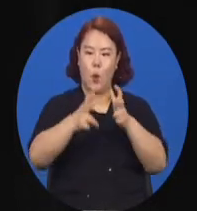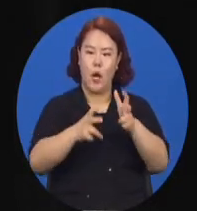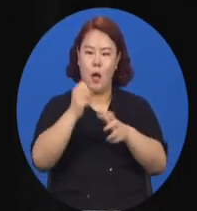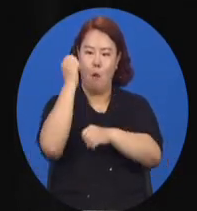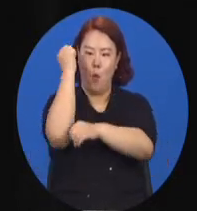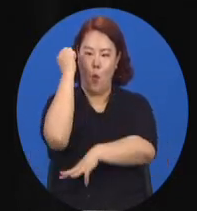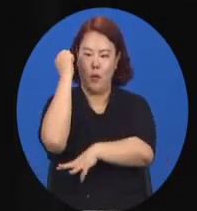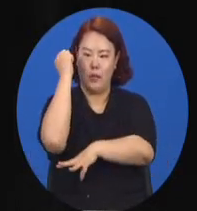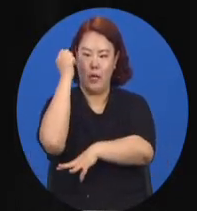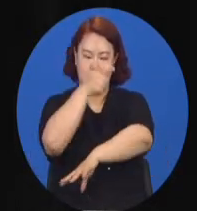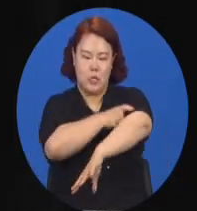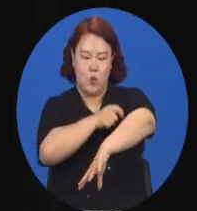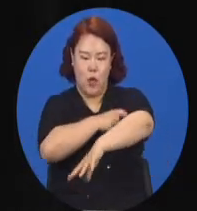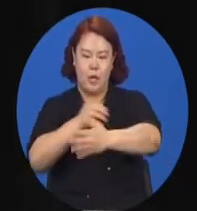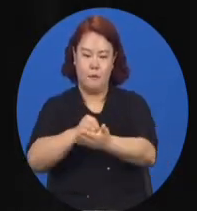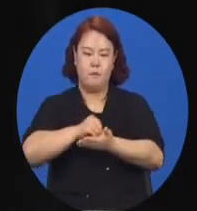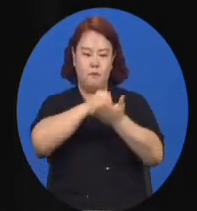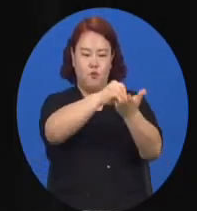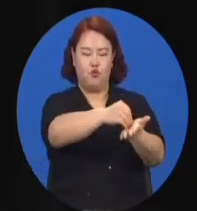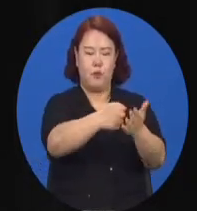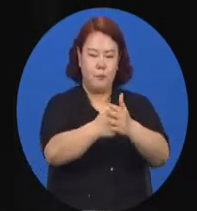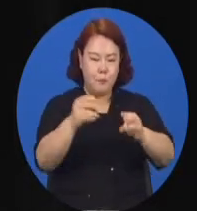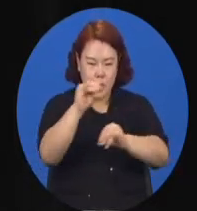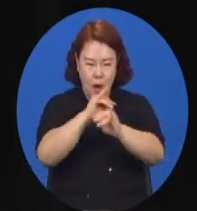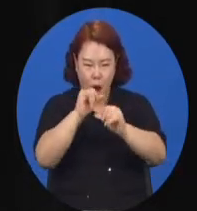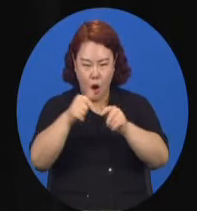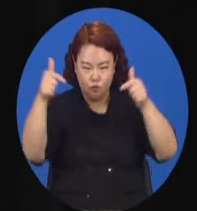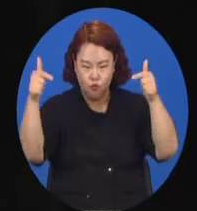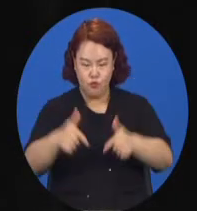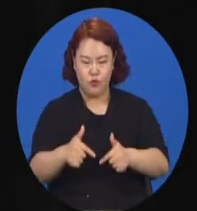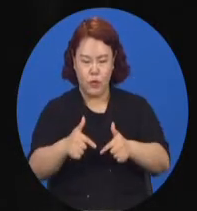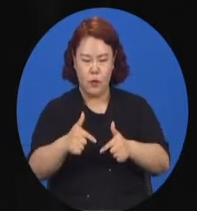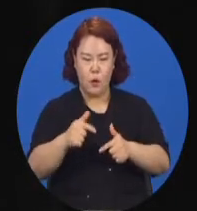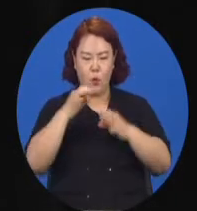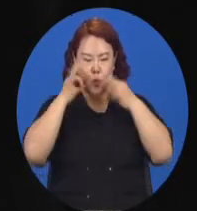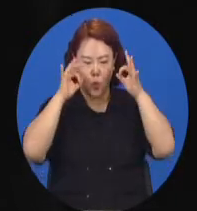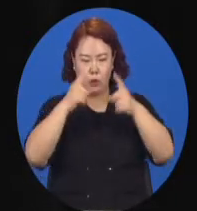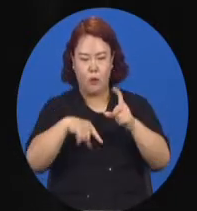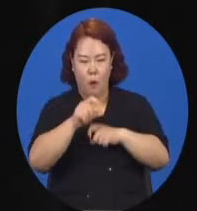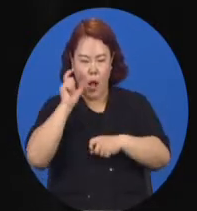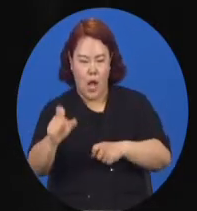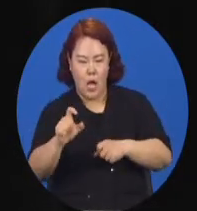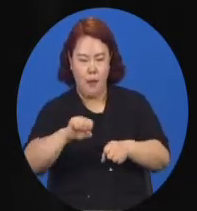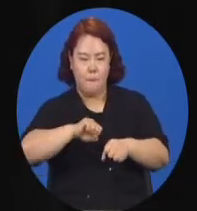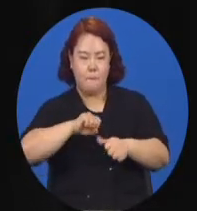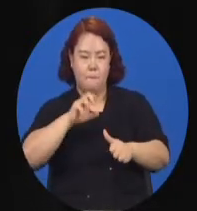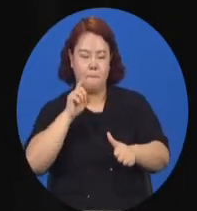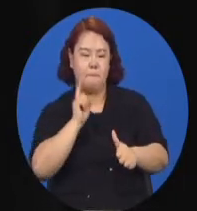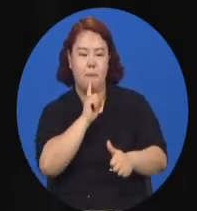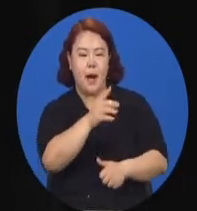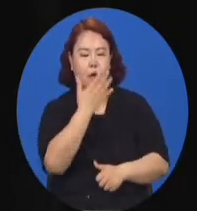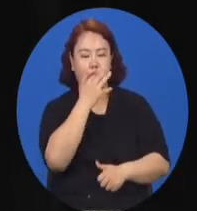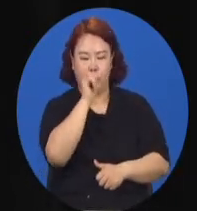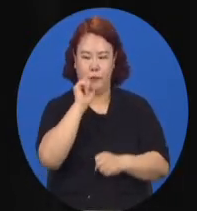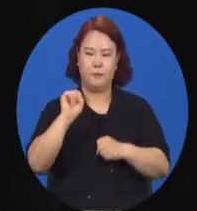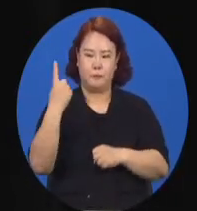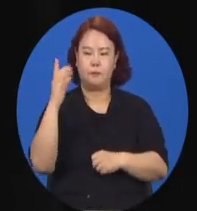따라 미세먼지 저감 노력을 더 강화할 수 있는 계기도 됩니다.